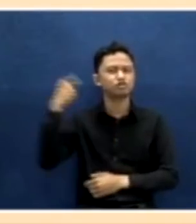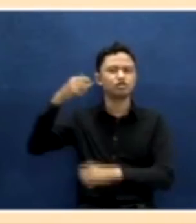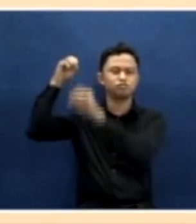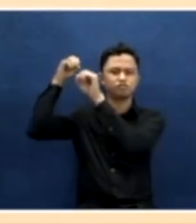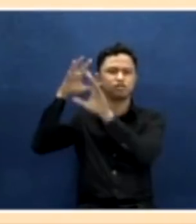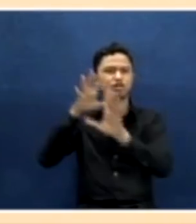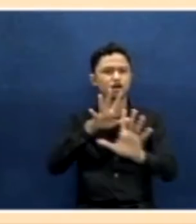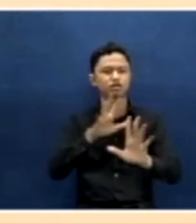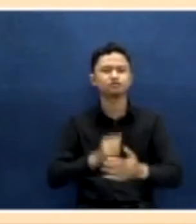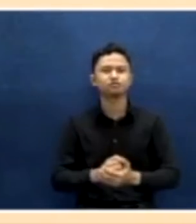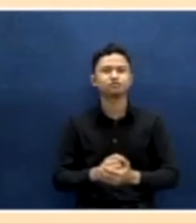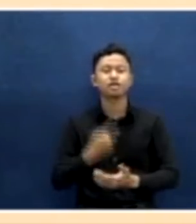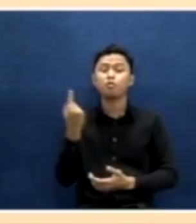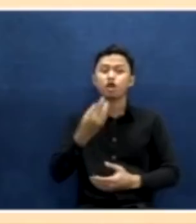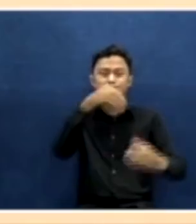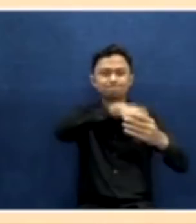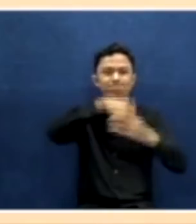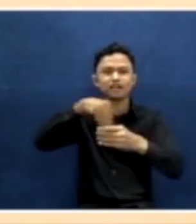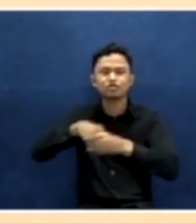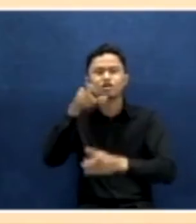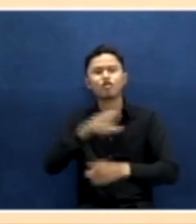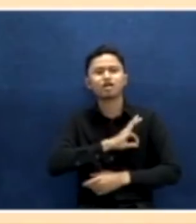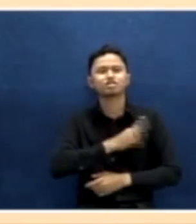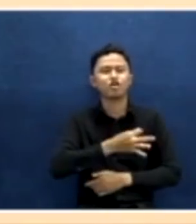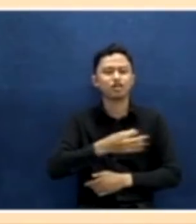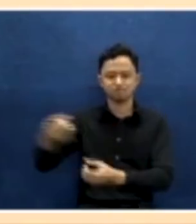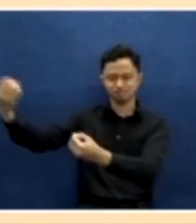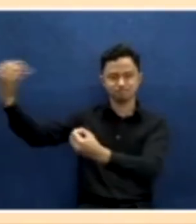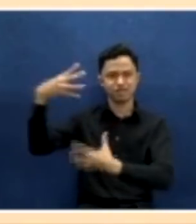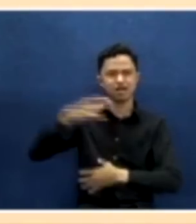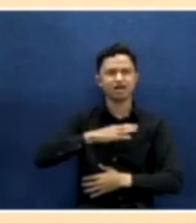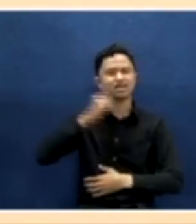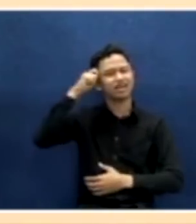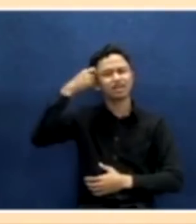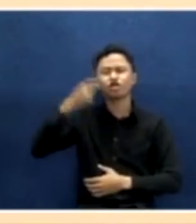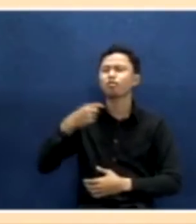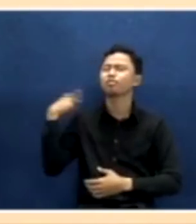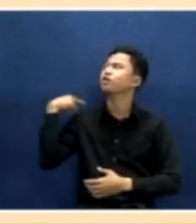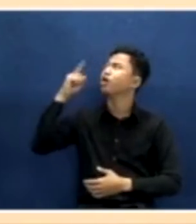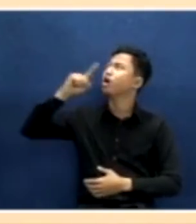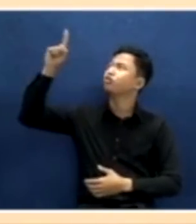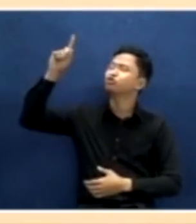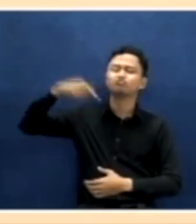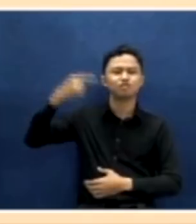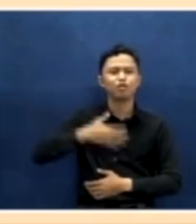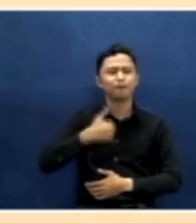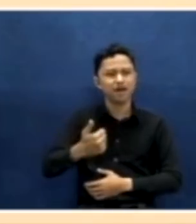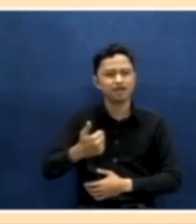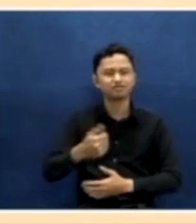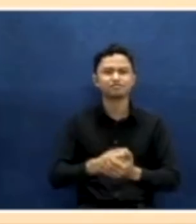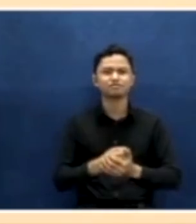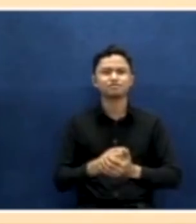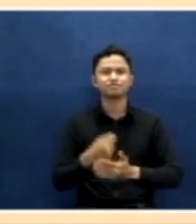setiap nasehat yang kita dapatkan siapapun orang Shalih yang mengingatkan kita tentang Maha baiknya Allah itulah yang menjadikan kita tidak pernah